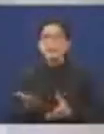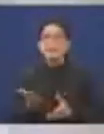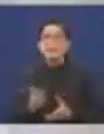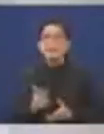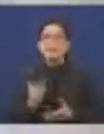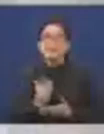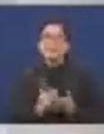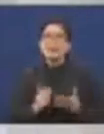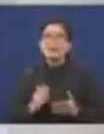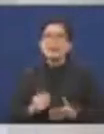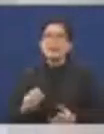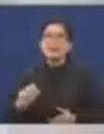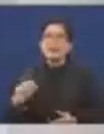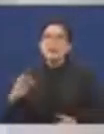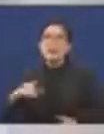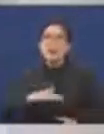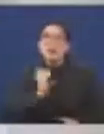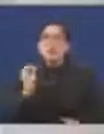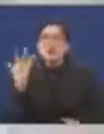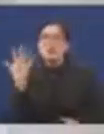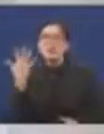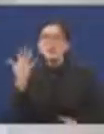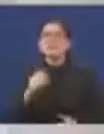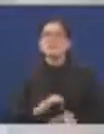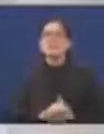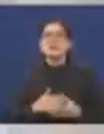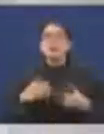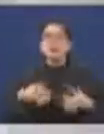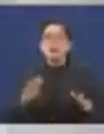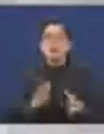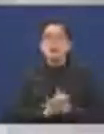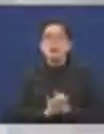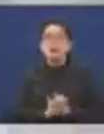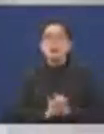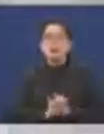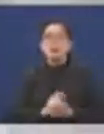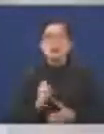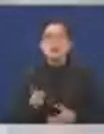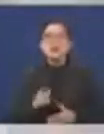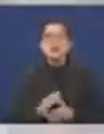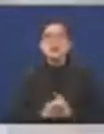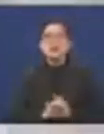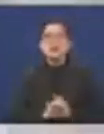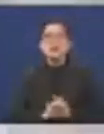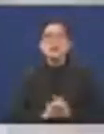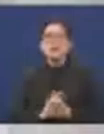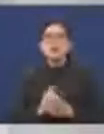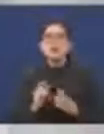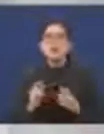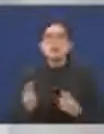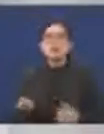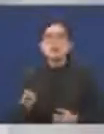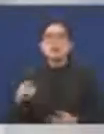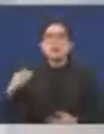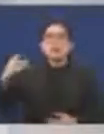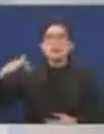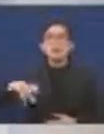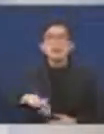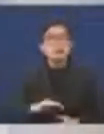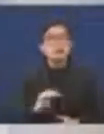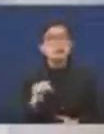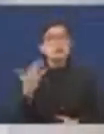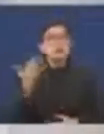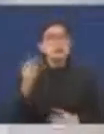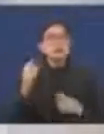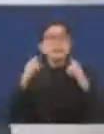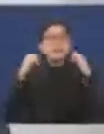halus. Ya ini kalau Banyumas ini apa itu, Bataknya orang Jawa. Ini closing statement kok